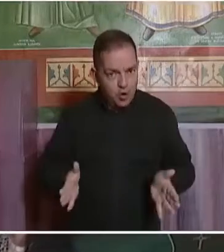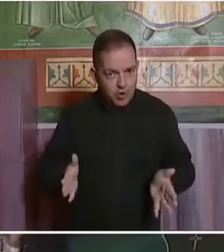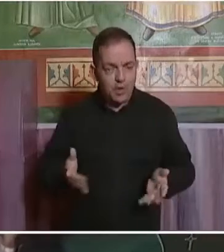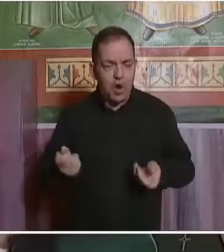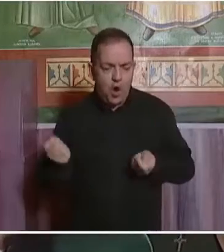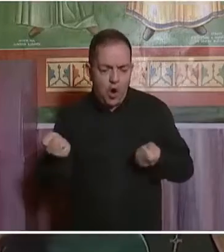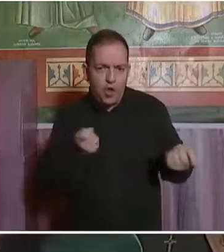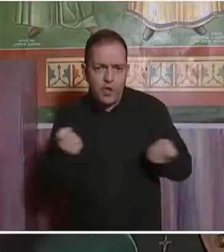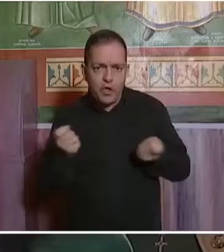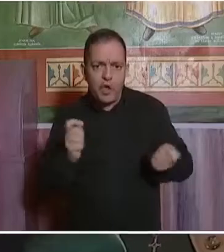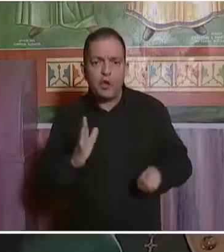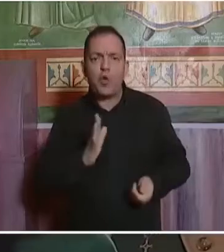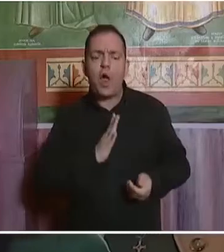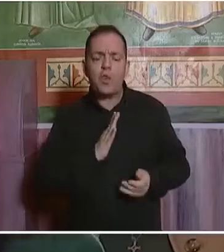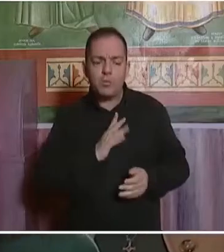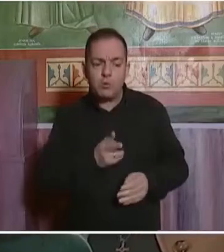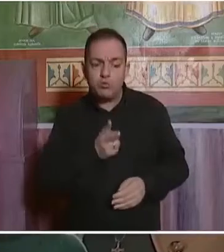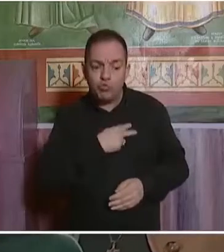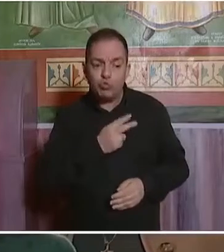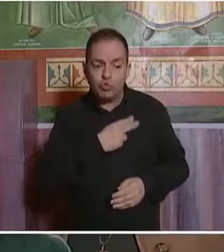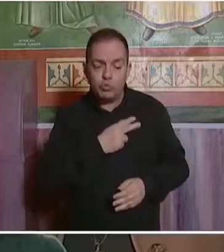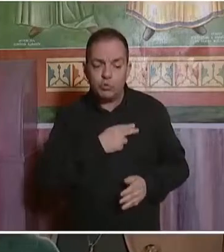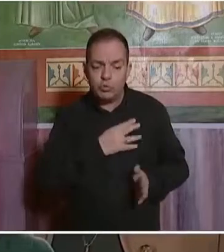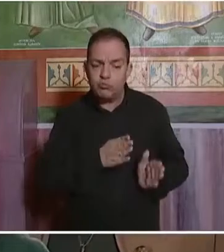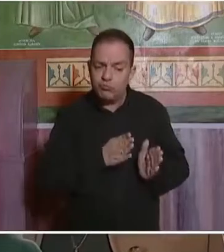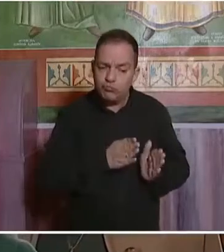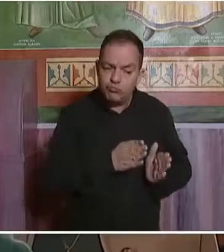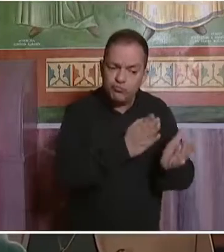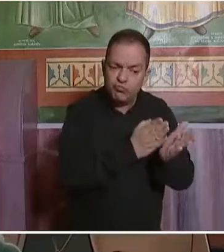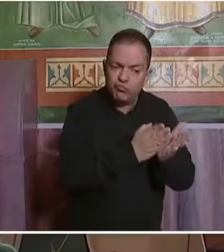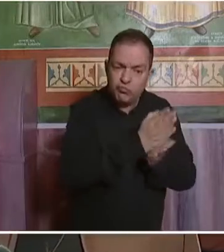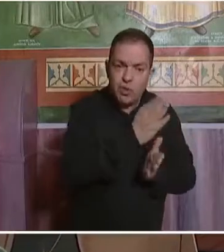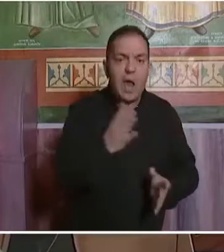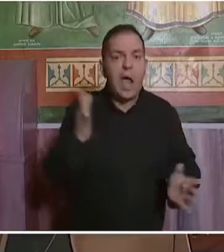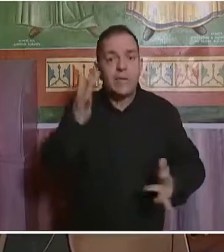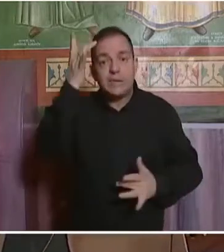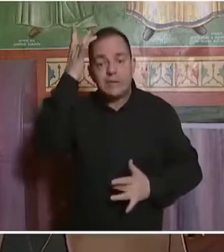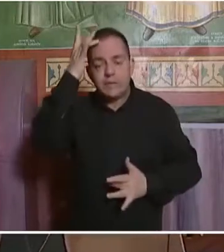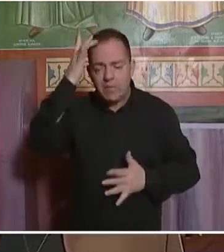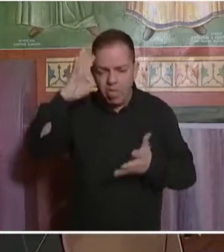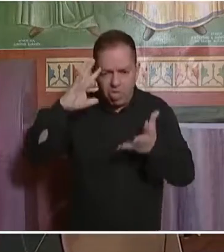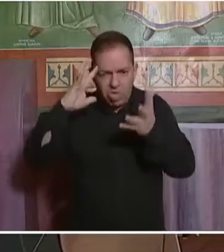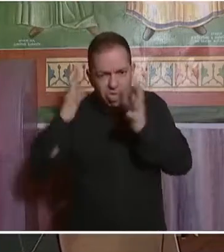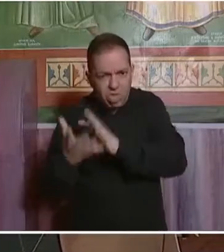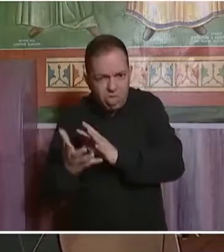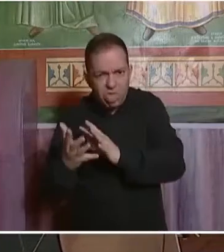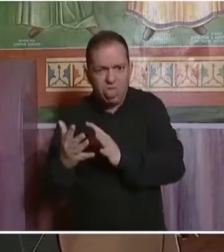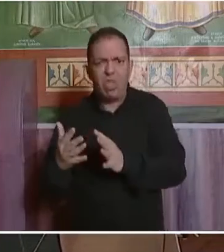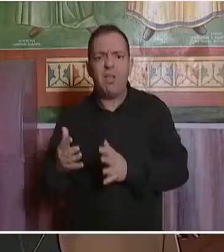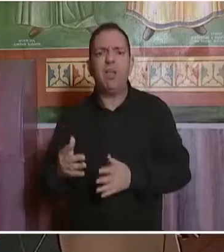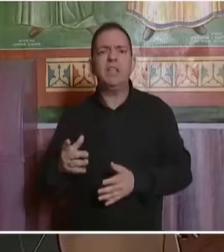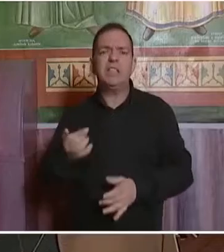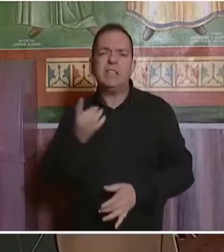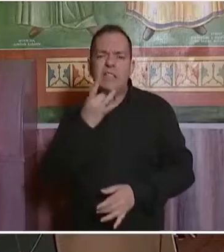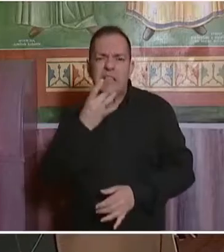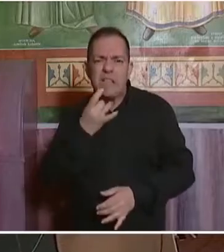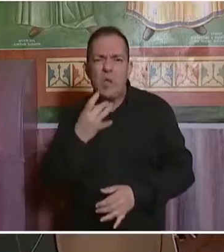σωστά τον άνθρωπο. Αλλιώτικα, αν η συνείδησή μας τελικά